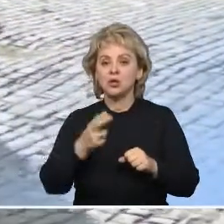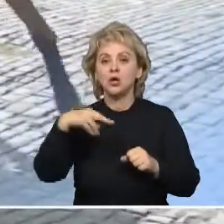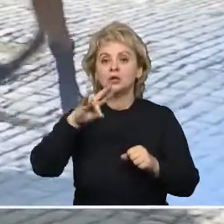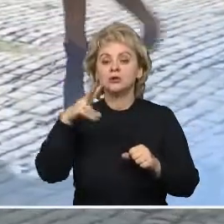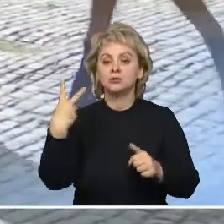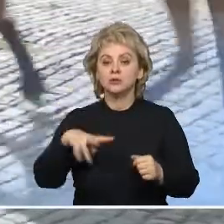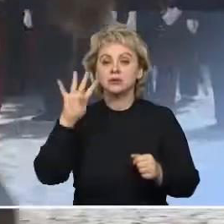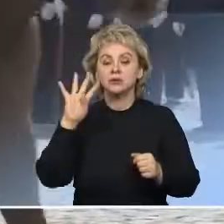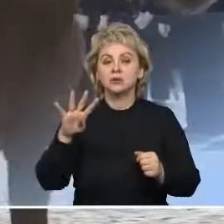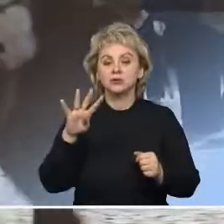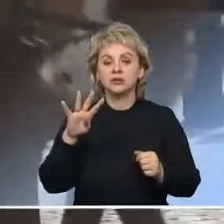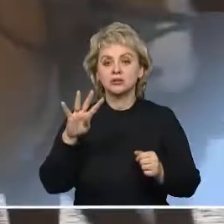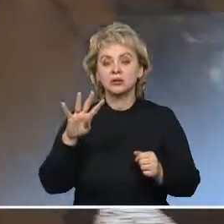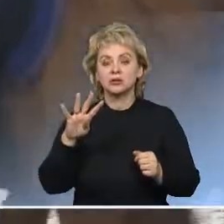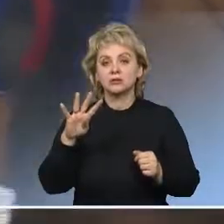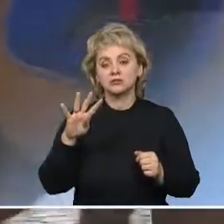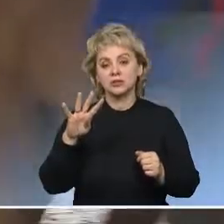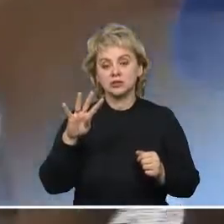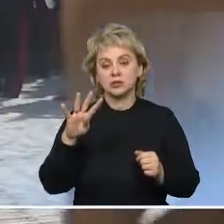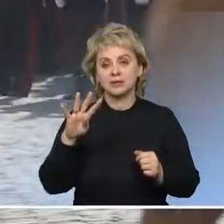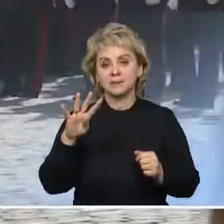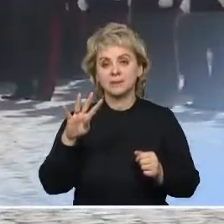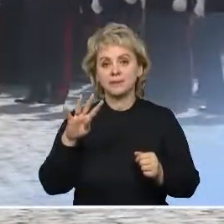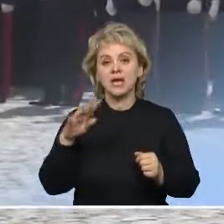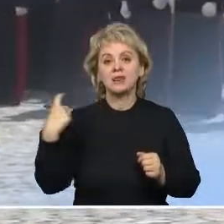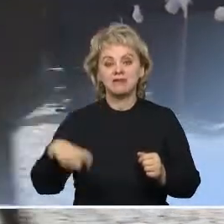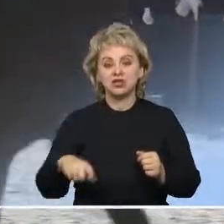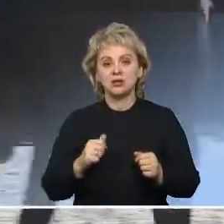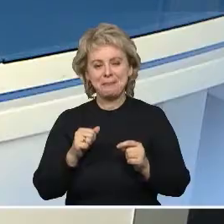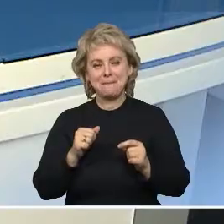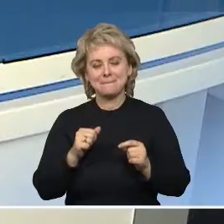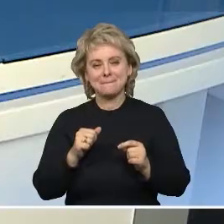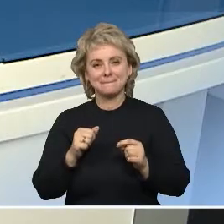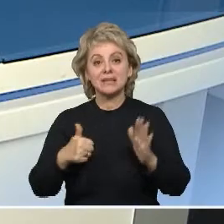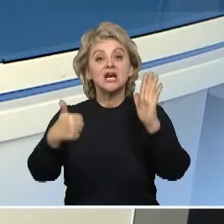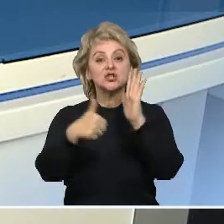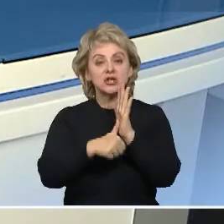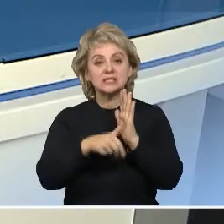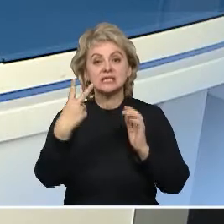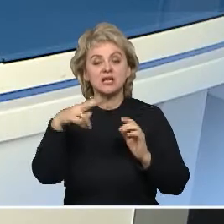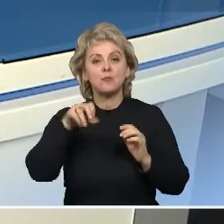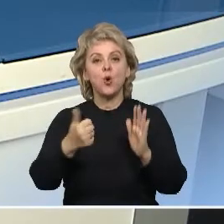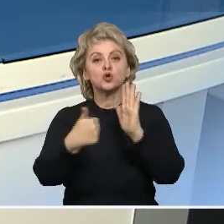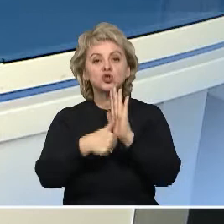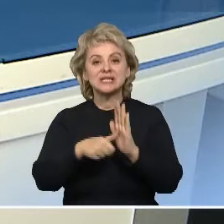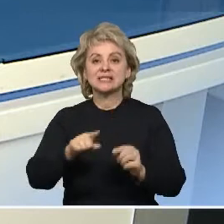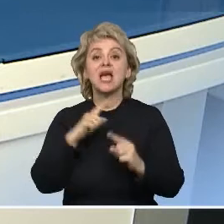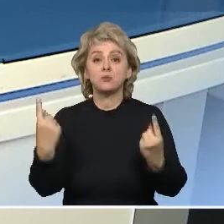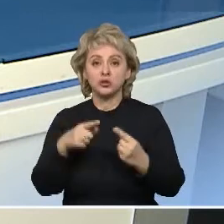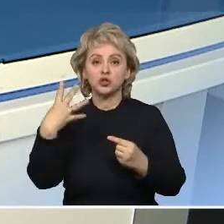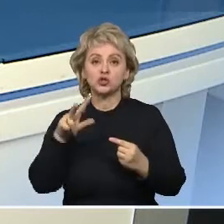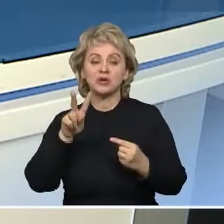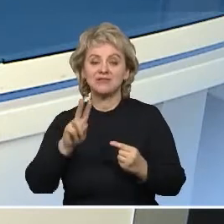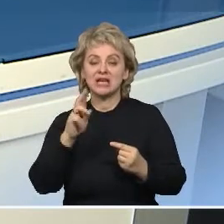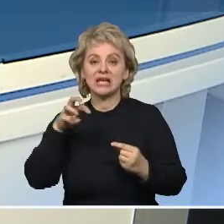Мария Филинкова, Иван Палехин, Виталий Ступаков, Дон 24, Новочеркасск. 6, 3 по 6 и классические